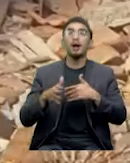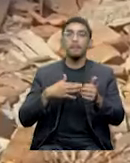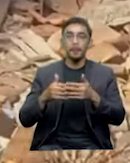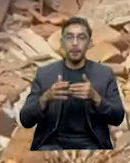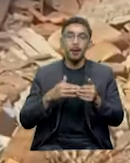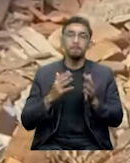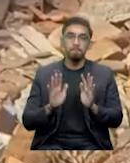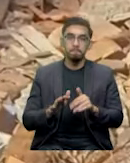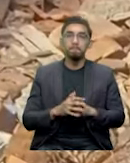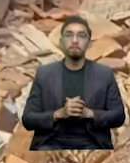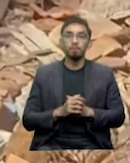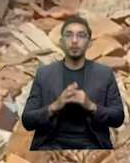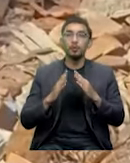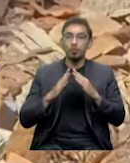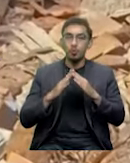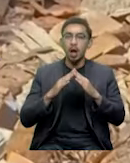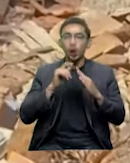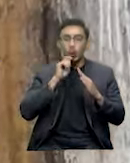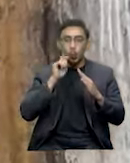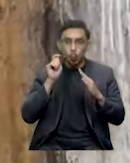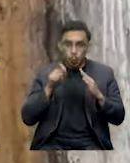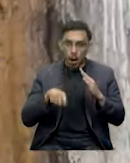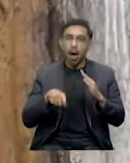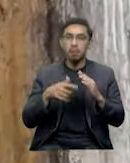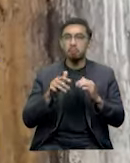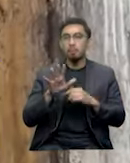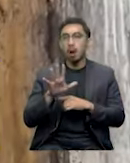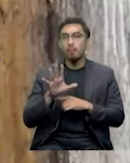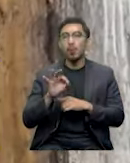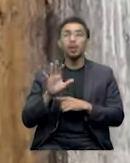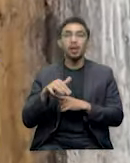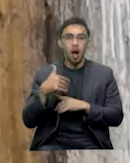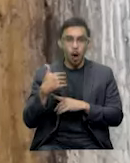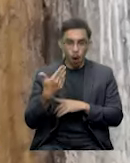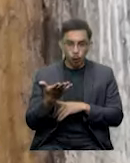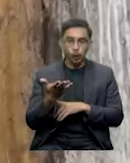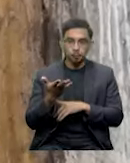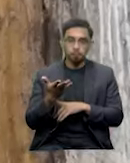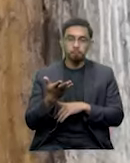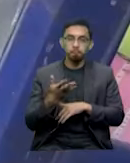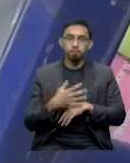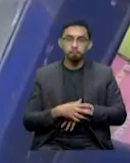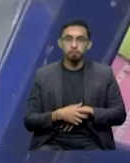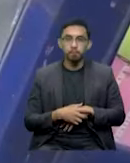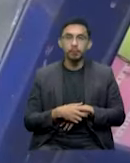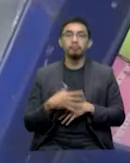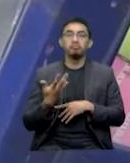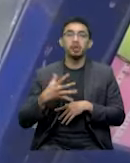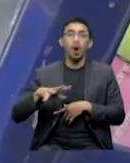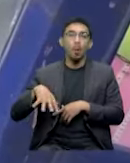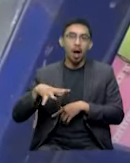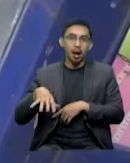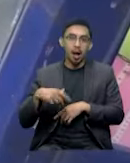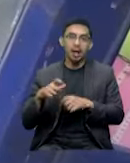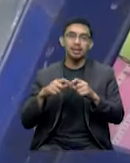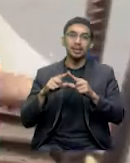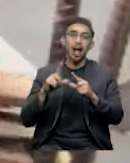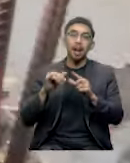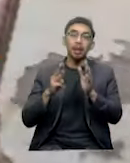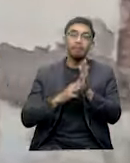Diduga rumah berusia 50 tahun ini roboh karena lapuk termakan usia. Keluarga Salim kini kehilangan tempat tinggal dan